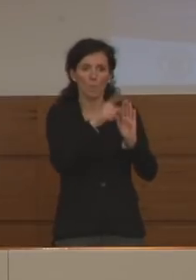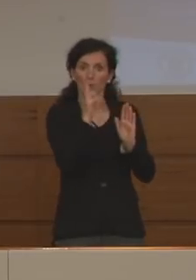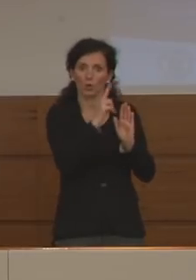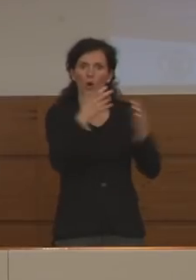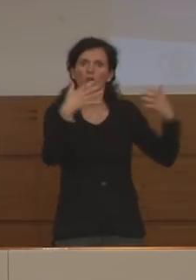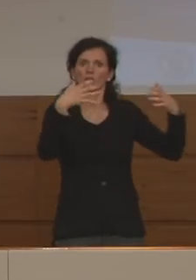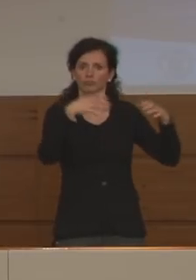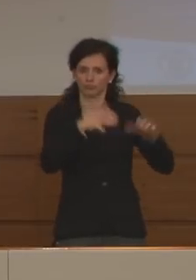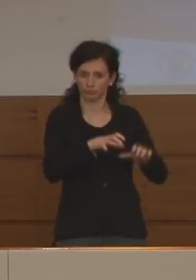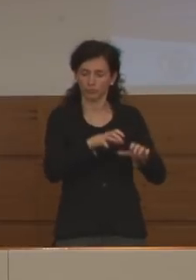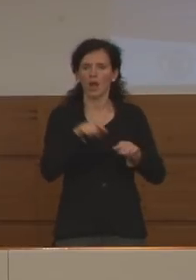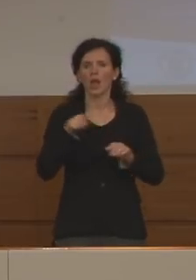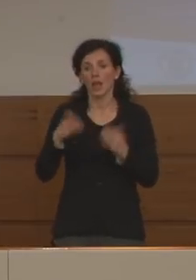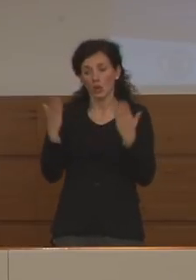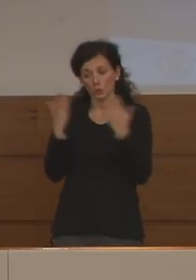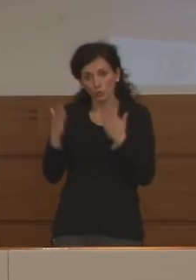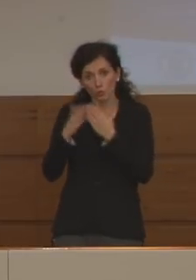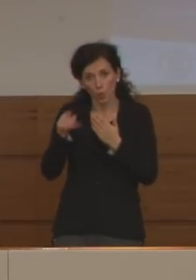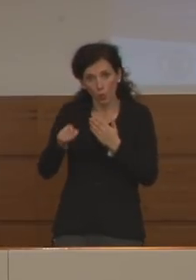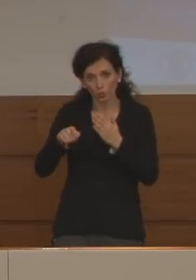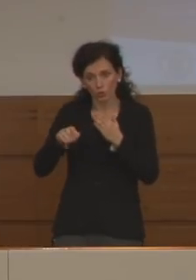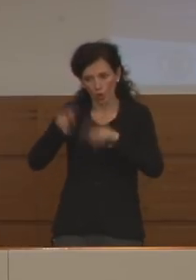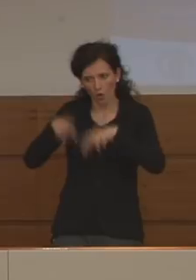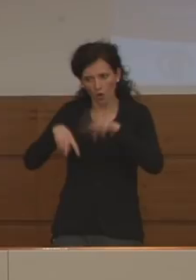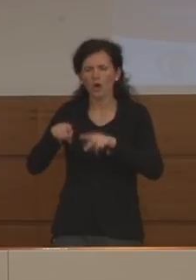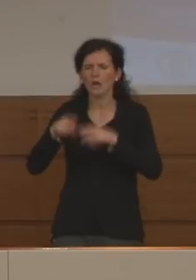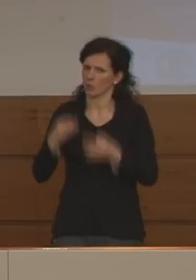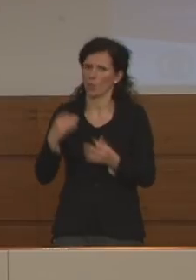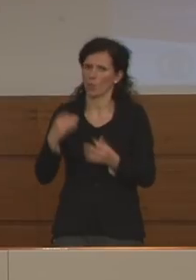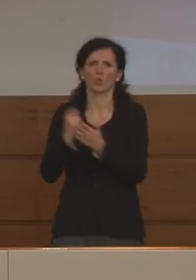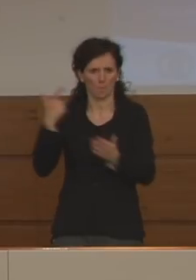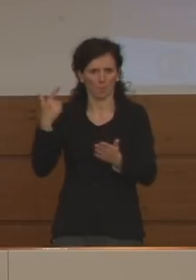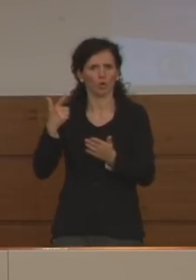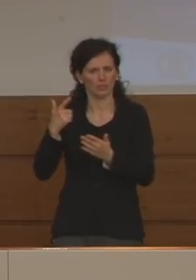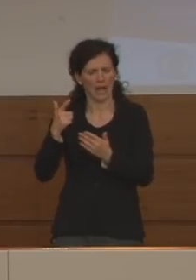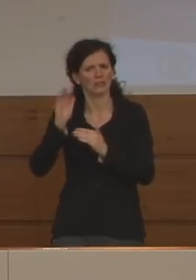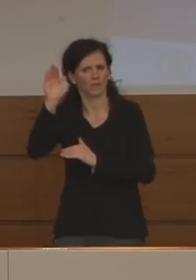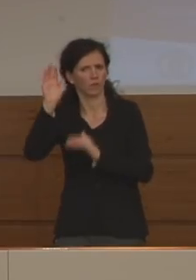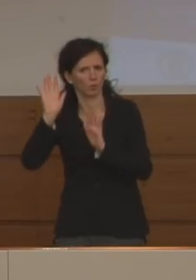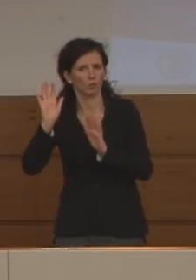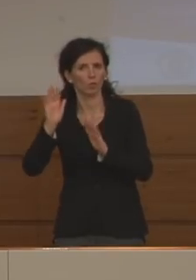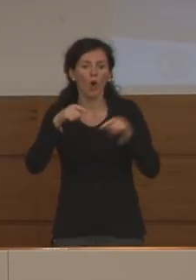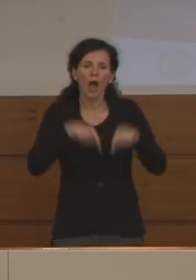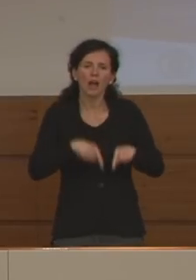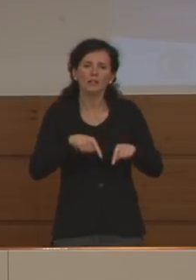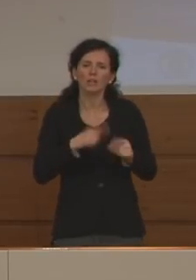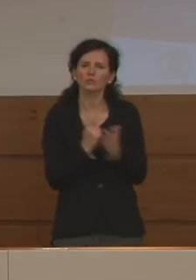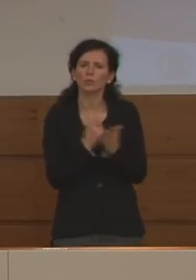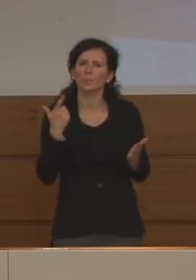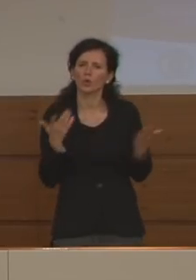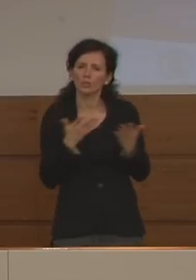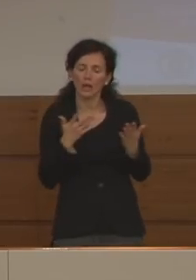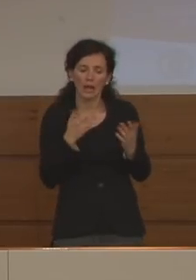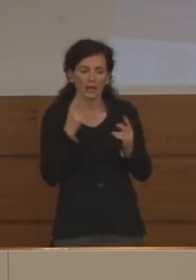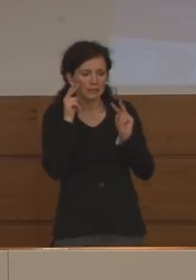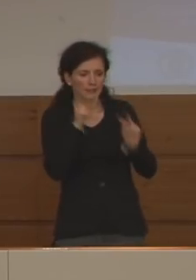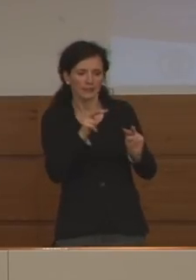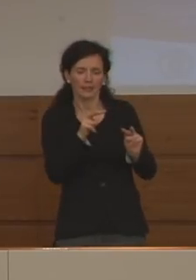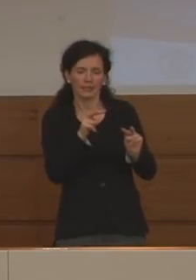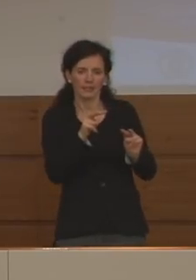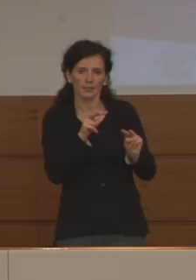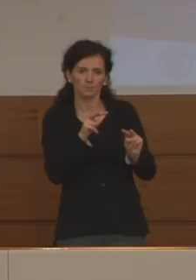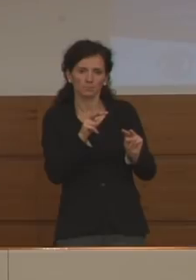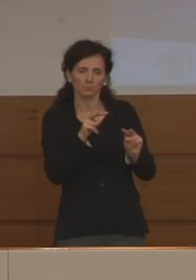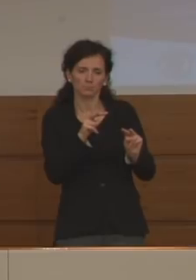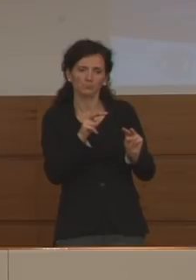studi avranno ancora più importanza in questo momento quello che ha importanza è implementare in maniera rigida inflessibile